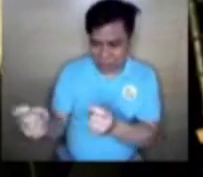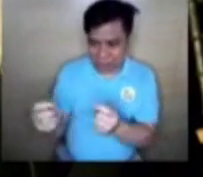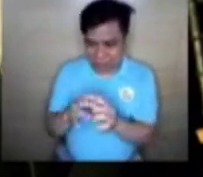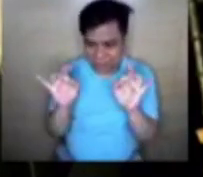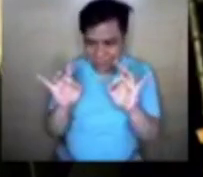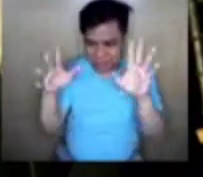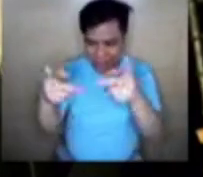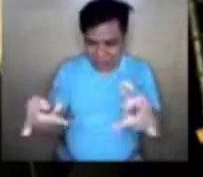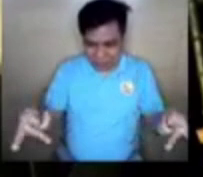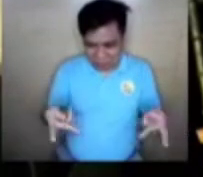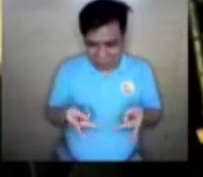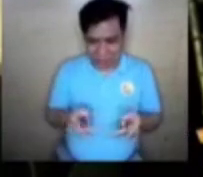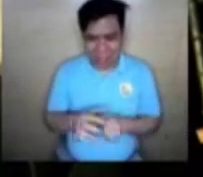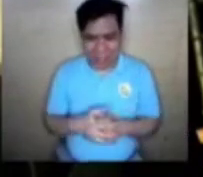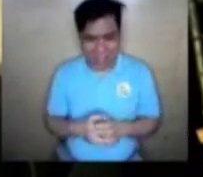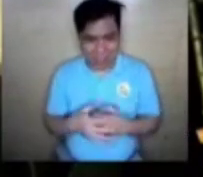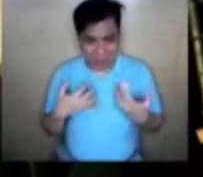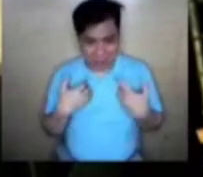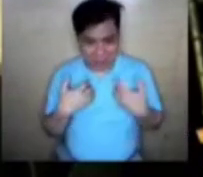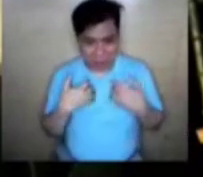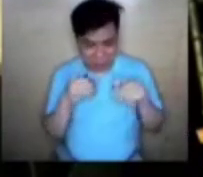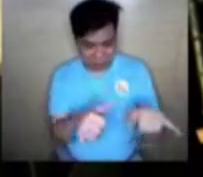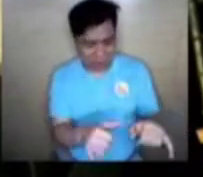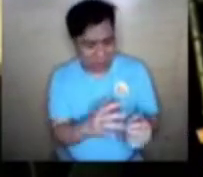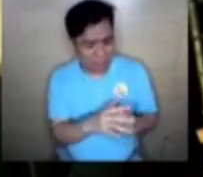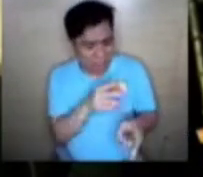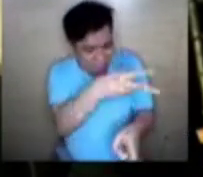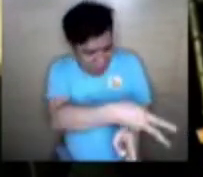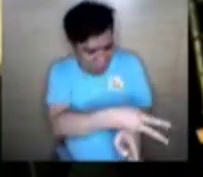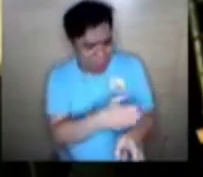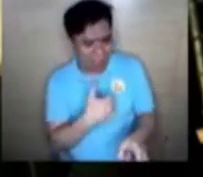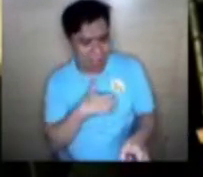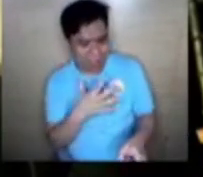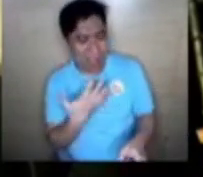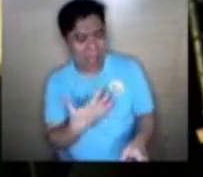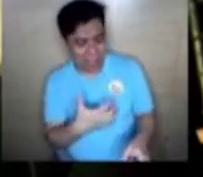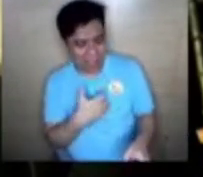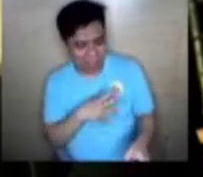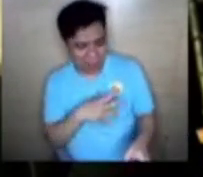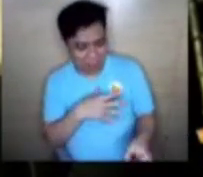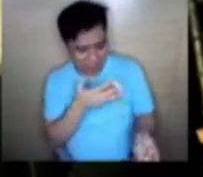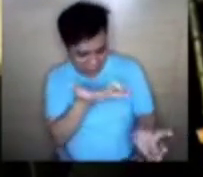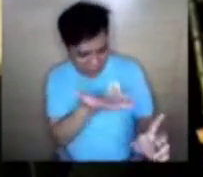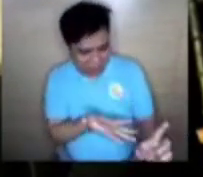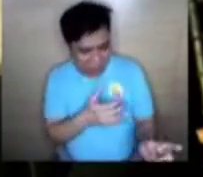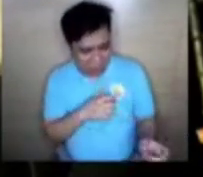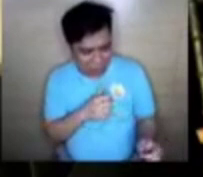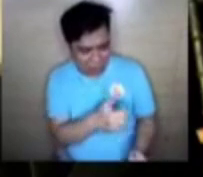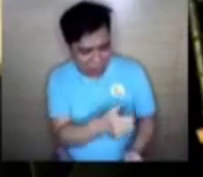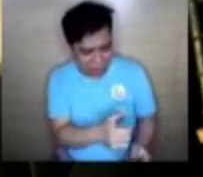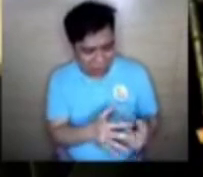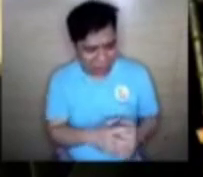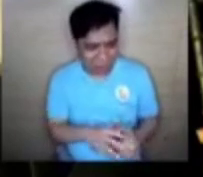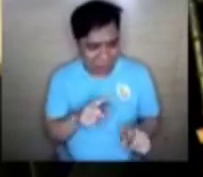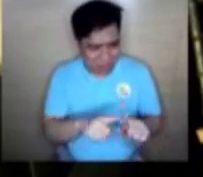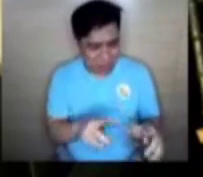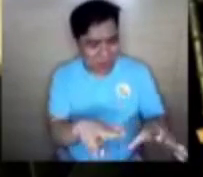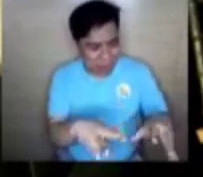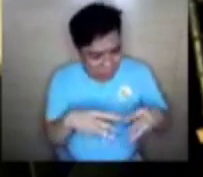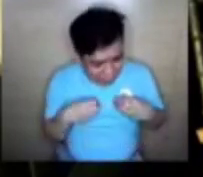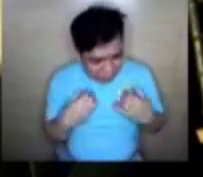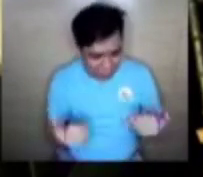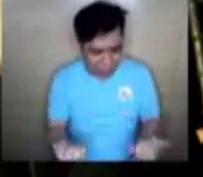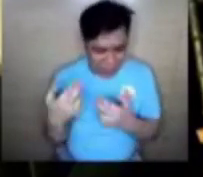Mga nagsabing, oh, pwede na kayo tumira rito, akong bahala sa iyo. Kaya naging responsibilidad na rin natin at inaako natin